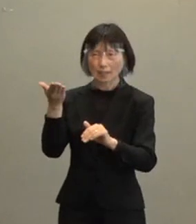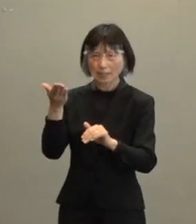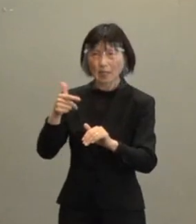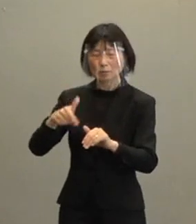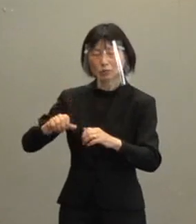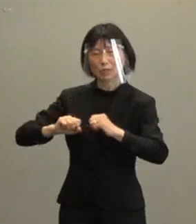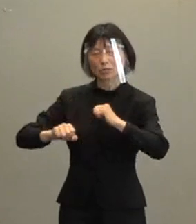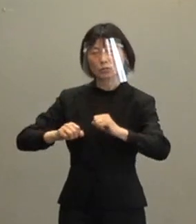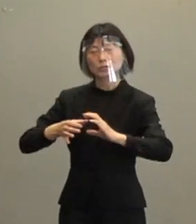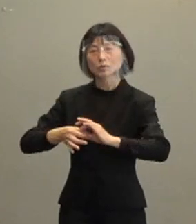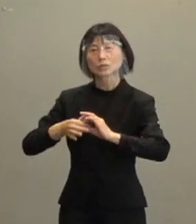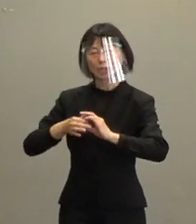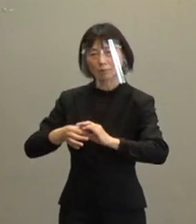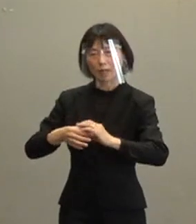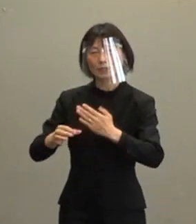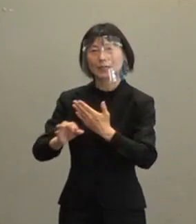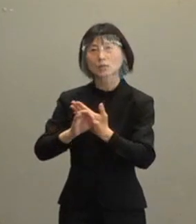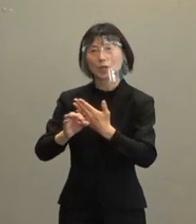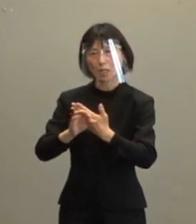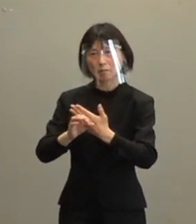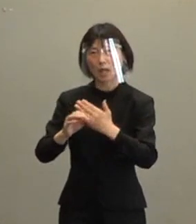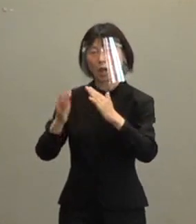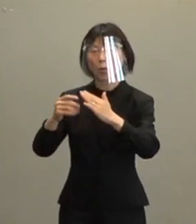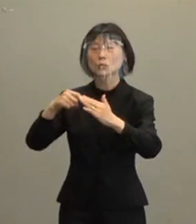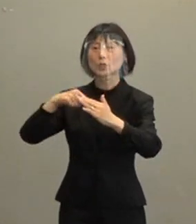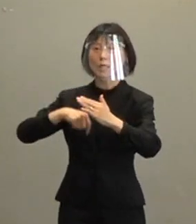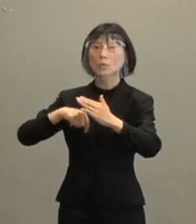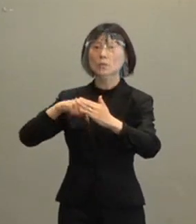活動については、例えばその屋内